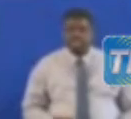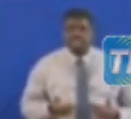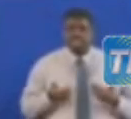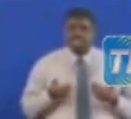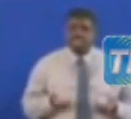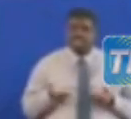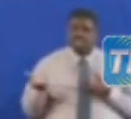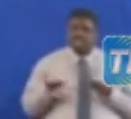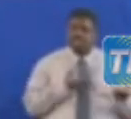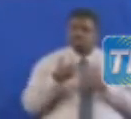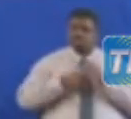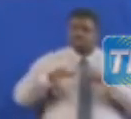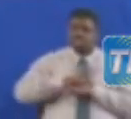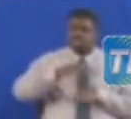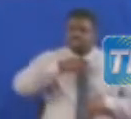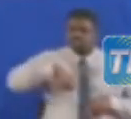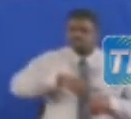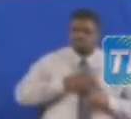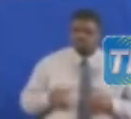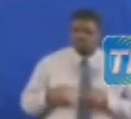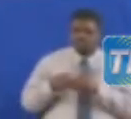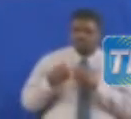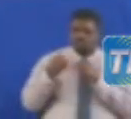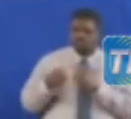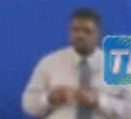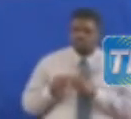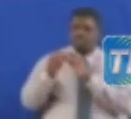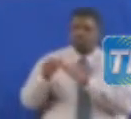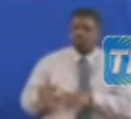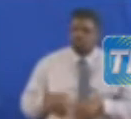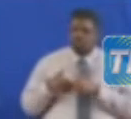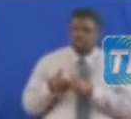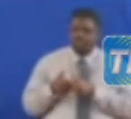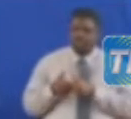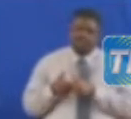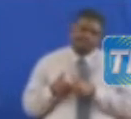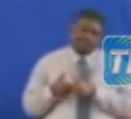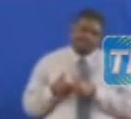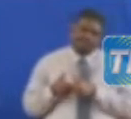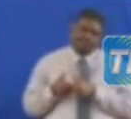Sasa nitamwita mwenyekiti wetu wa kamati ya kudumu ya bunge ya